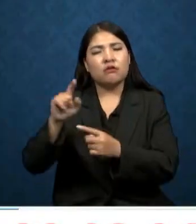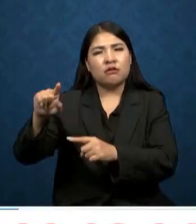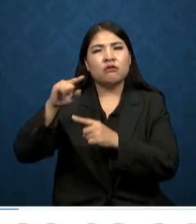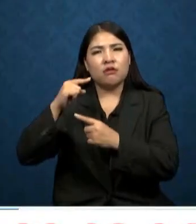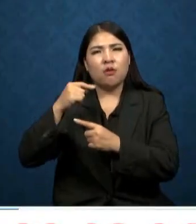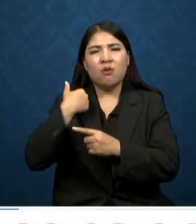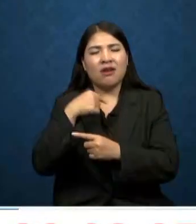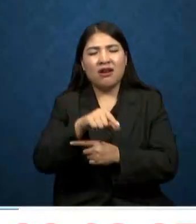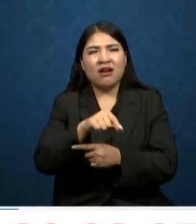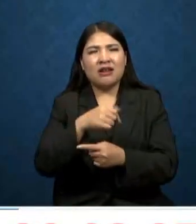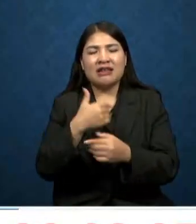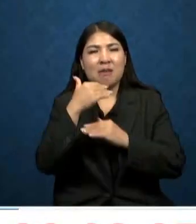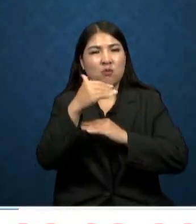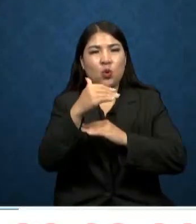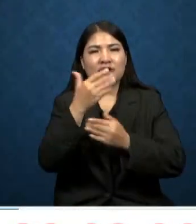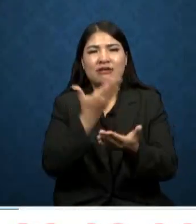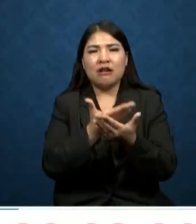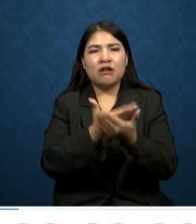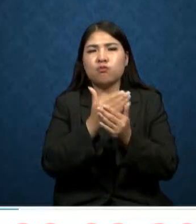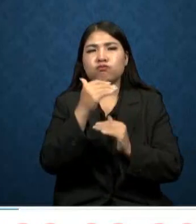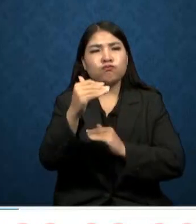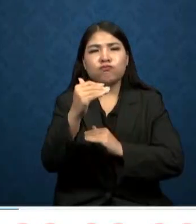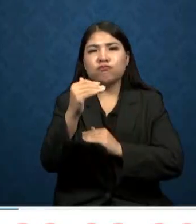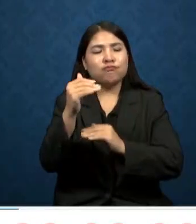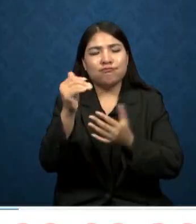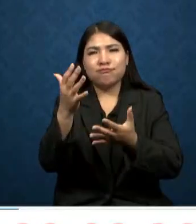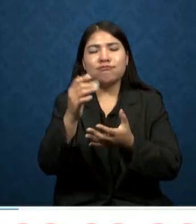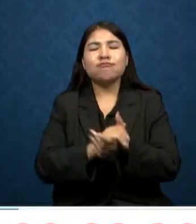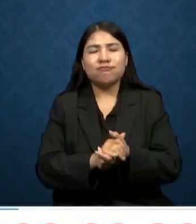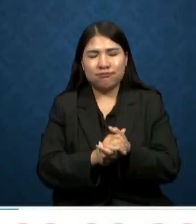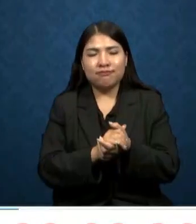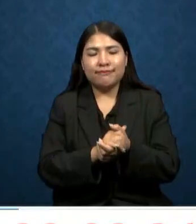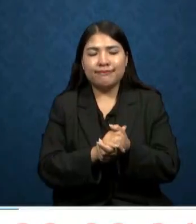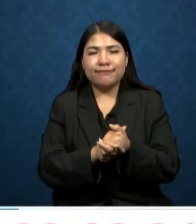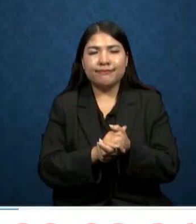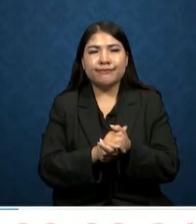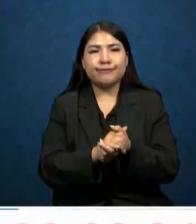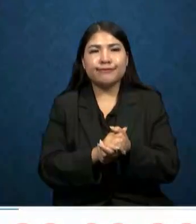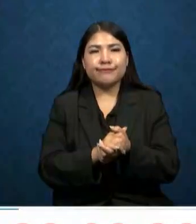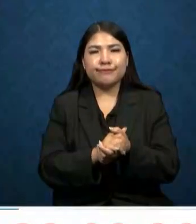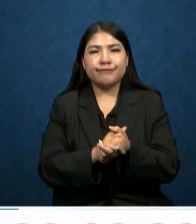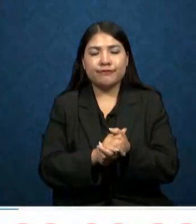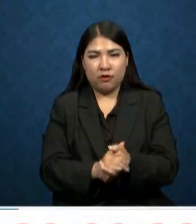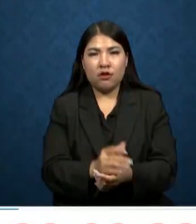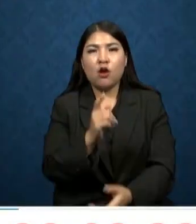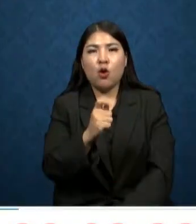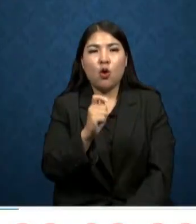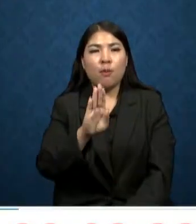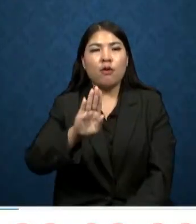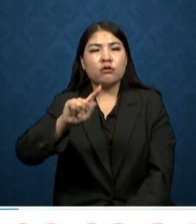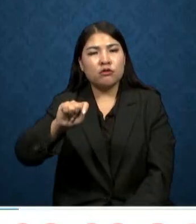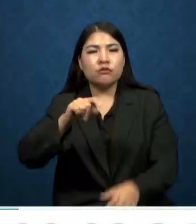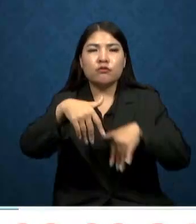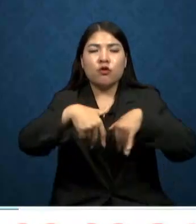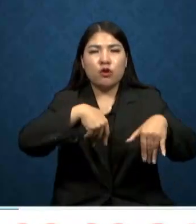กำหนดราคากลางไว้กรมบัญชีกลางไม่ได้กำหนดราคากลางไว้ก็เ่อท้องถิ่นก็สามารถที่จะไปตั้ง